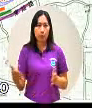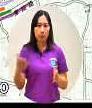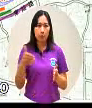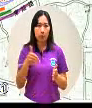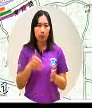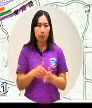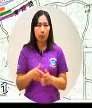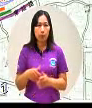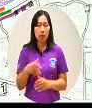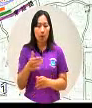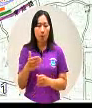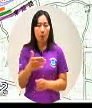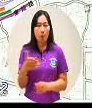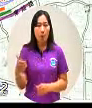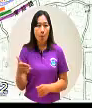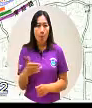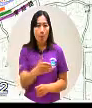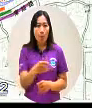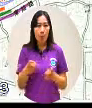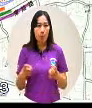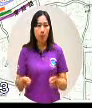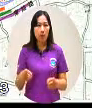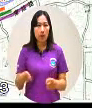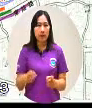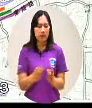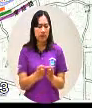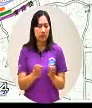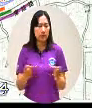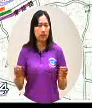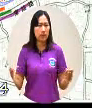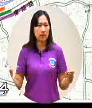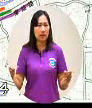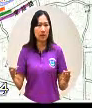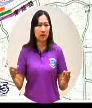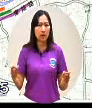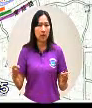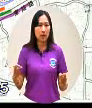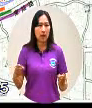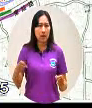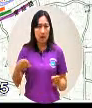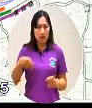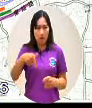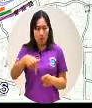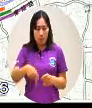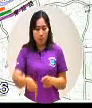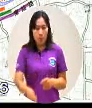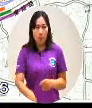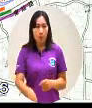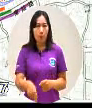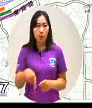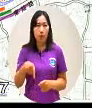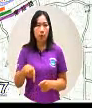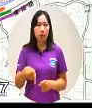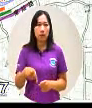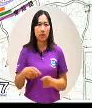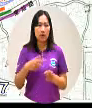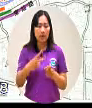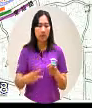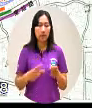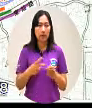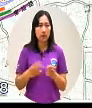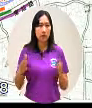度，哦，伊的溢岸长度吼，加这个最大溢岸深度，已经两年来是这个640米